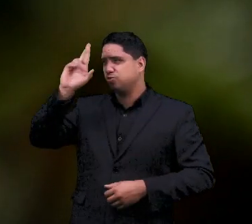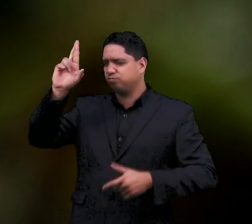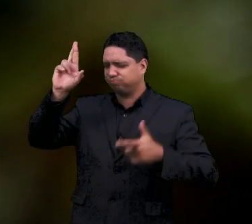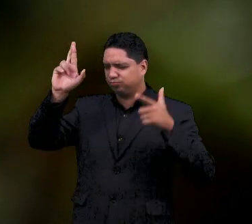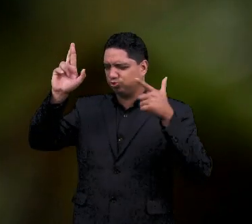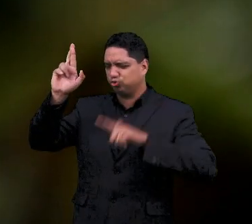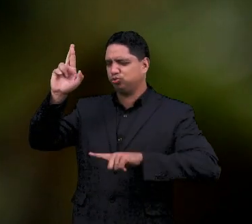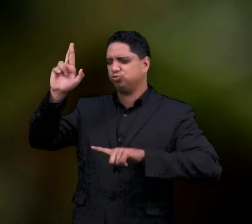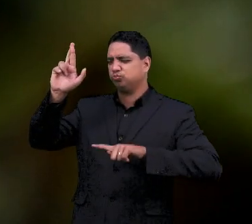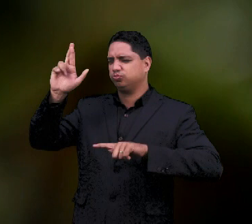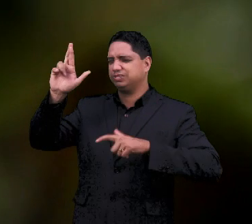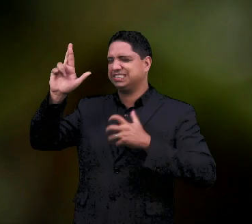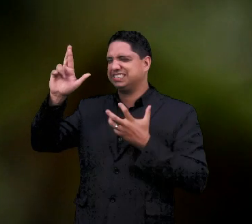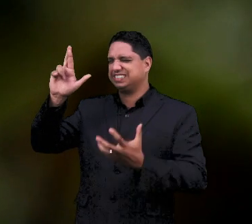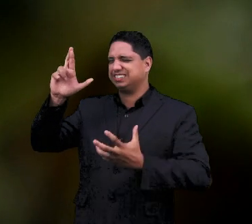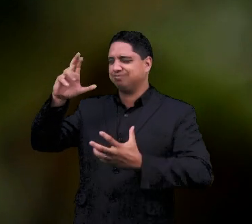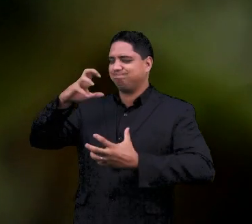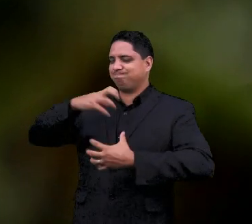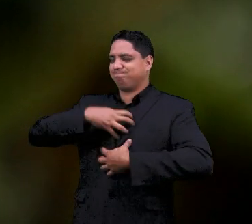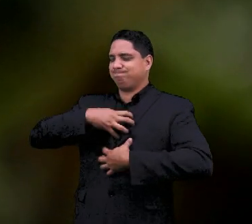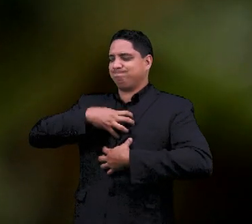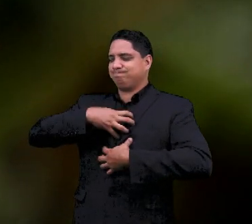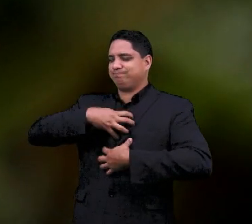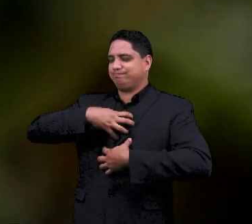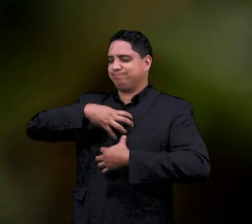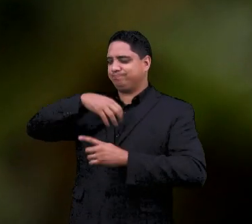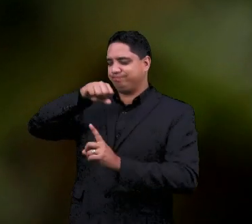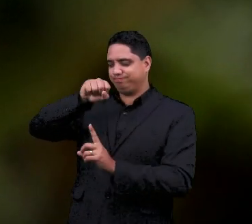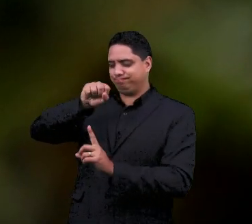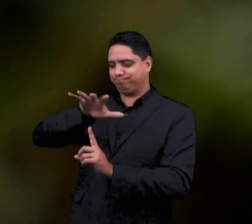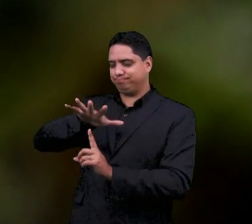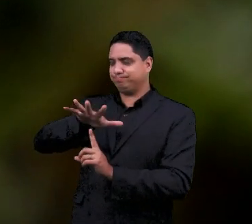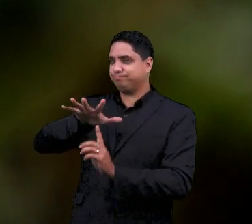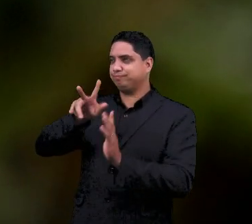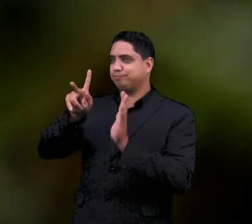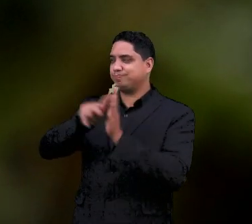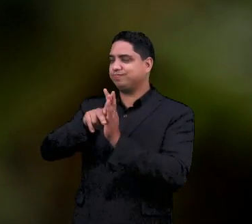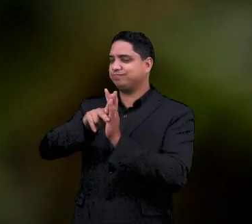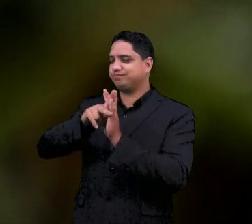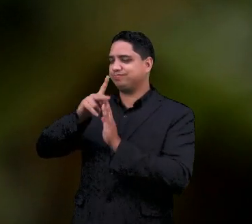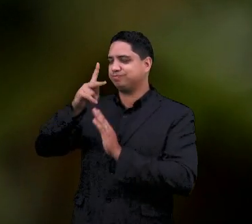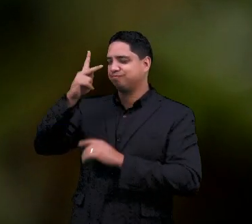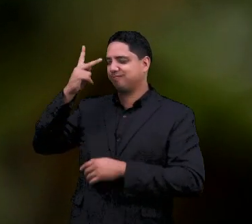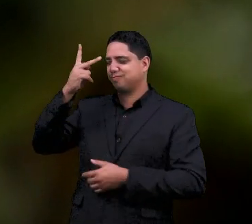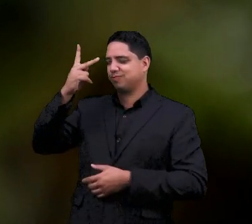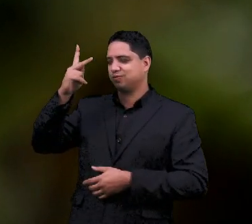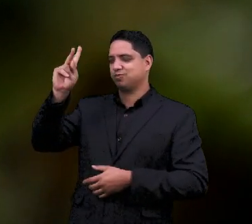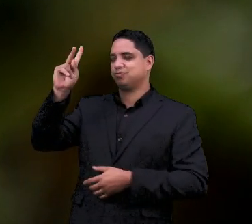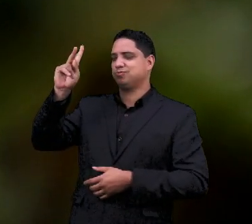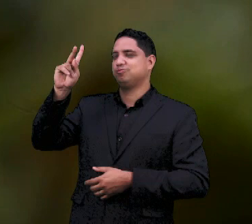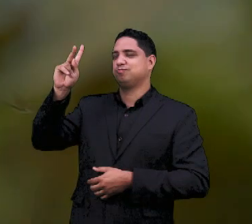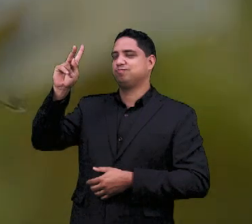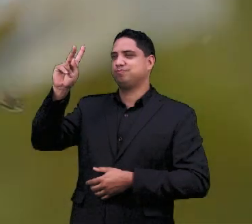Sentir mais uma vez a graça